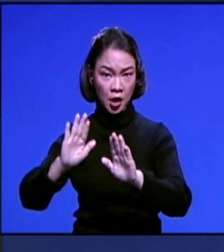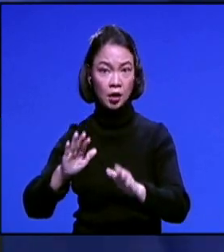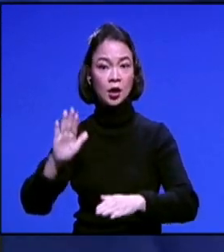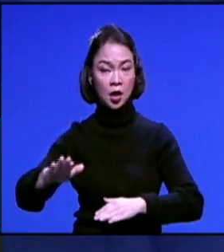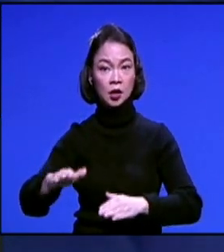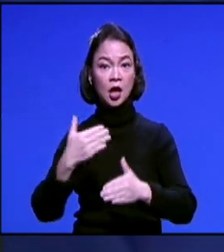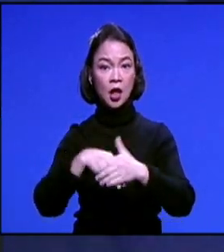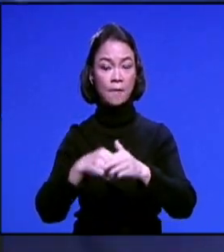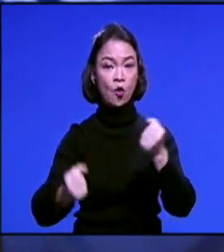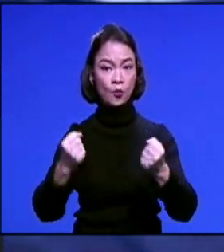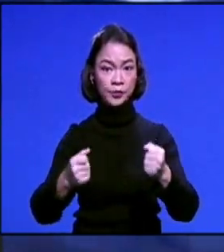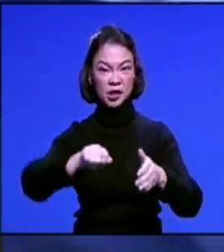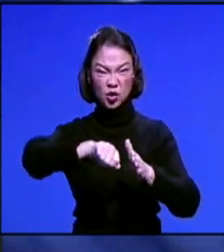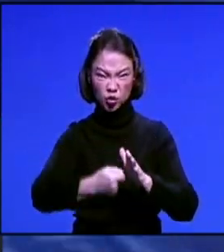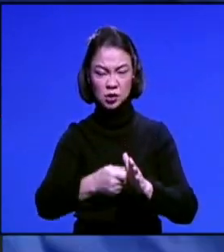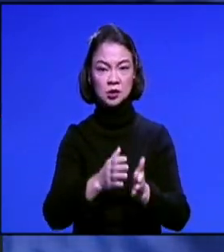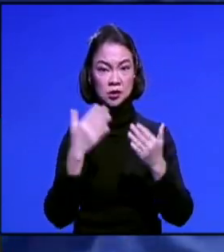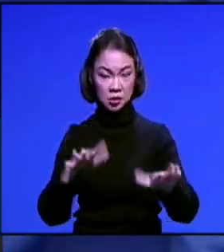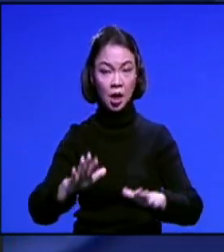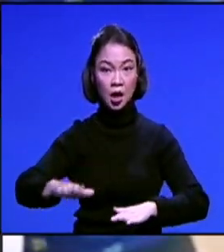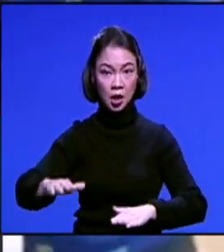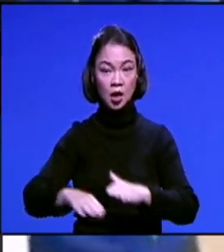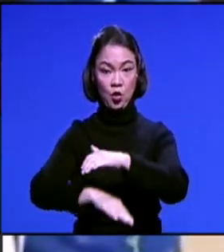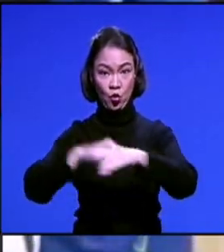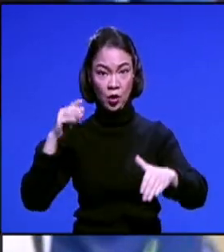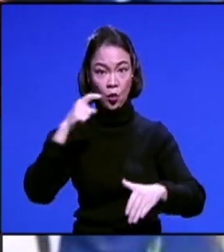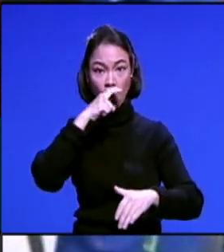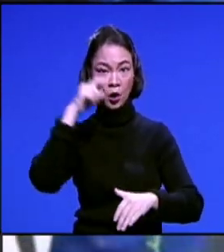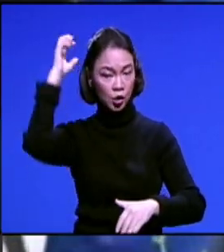terkunci. Setelah sang anak dikeluarkan, orang tua yang panik